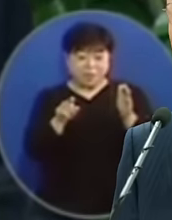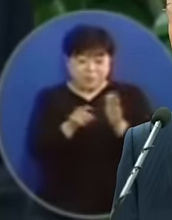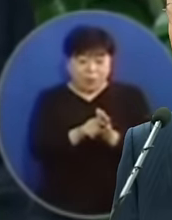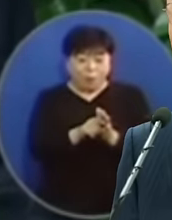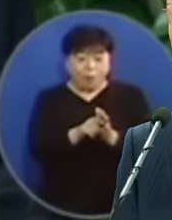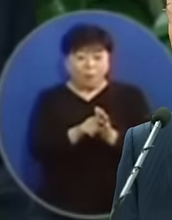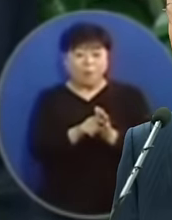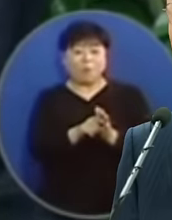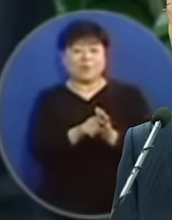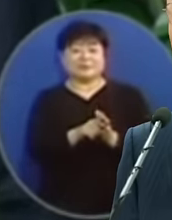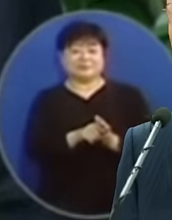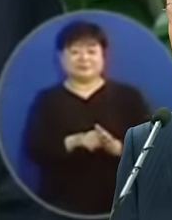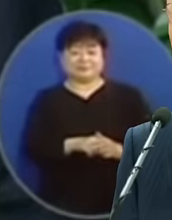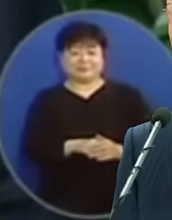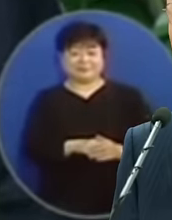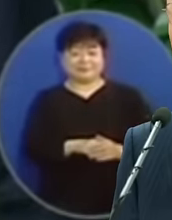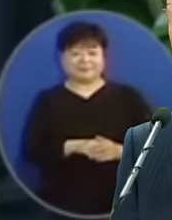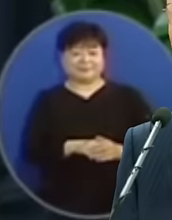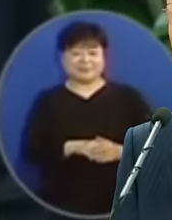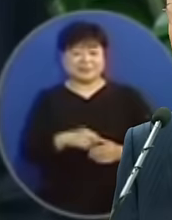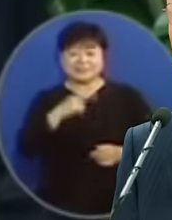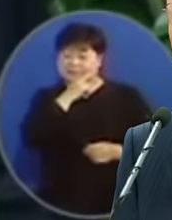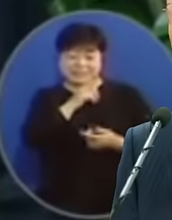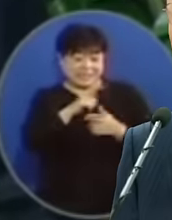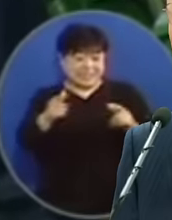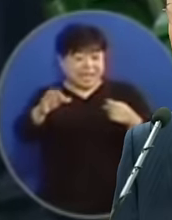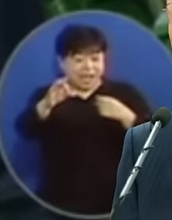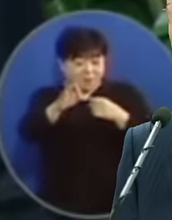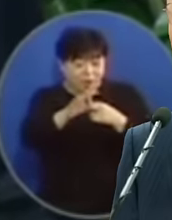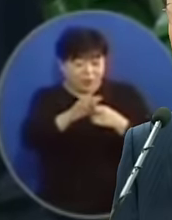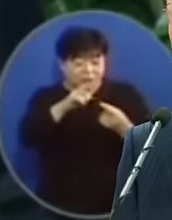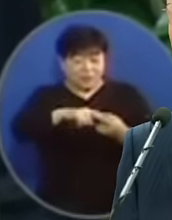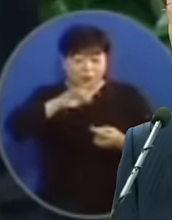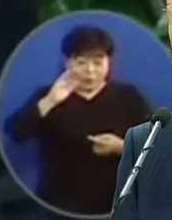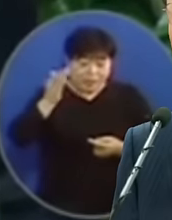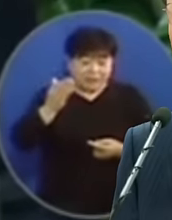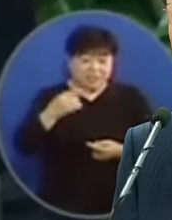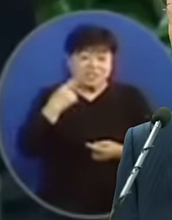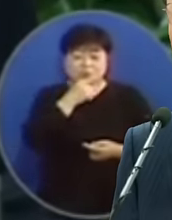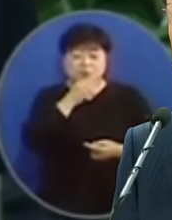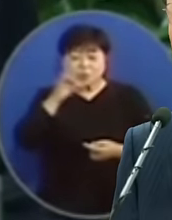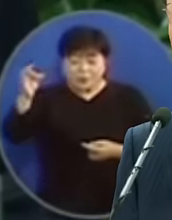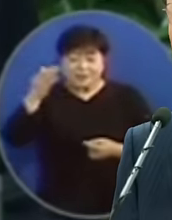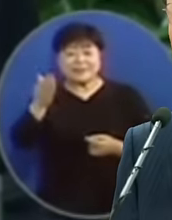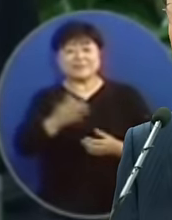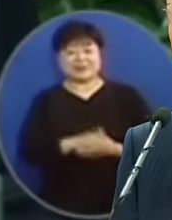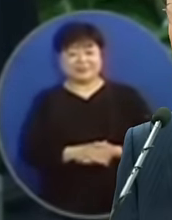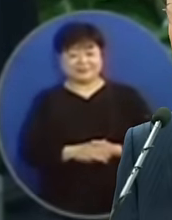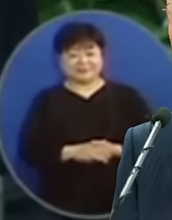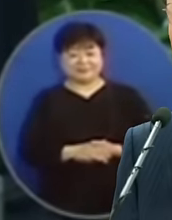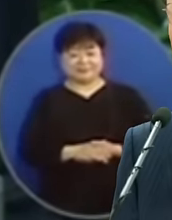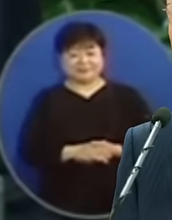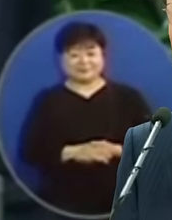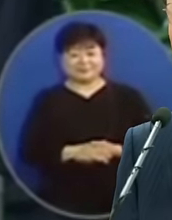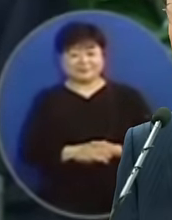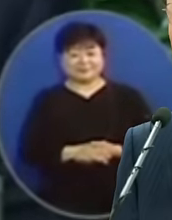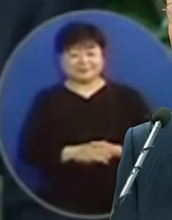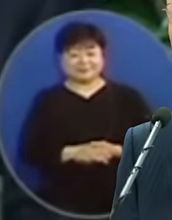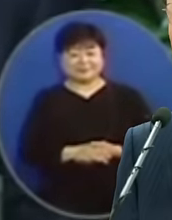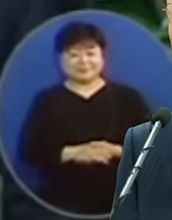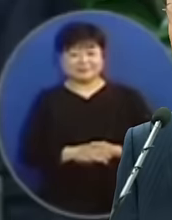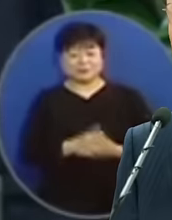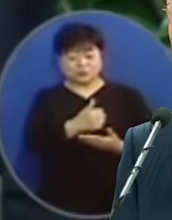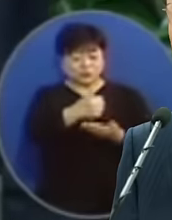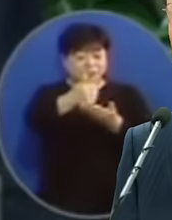믿음 아닙니까? 그걸 의심하지 아니하면 그대로 되라. 입술로서 의심하는 말 안 하면 그대로 되라.